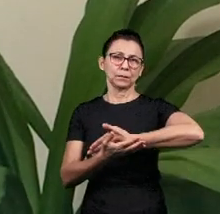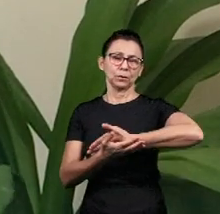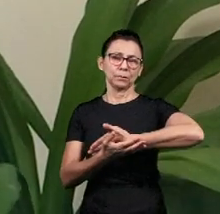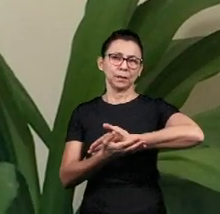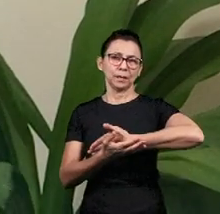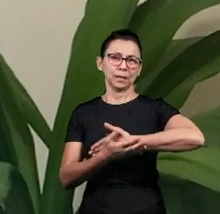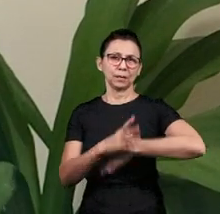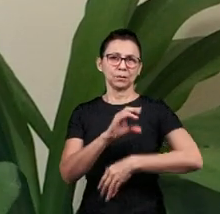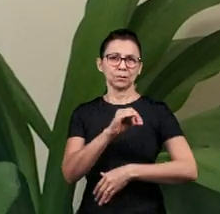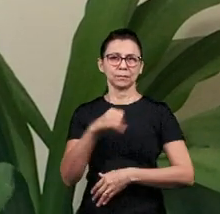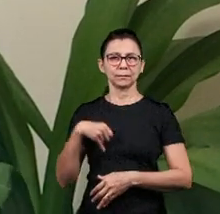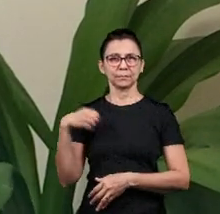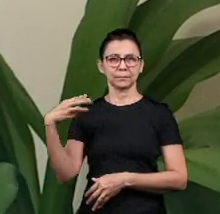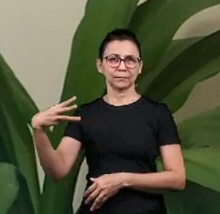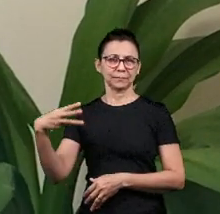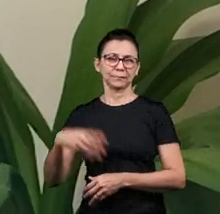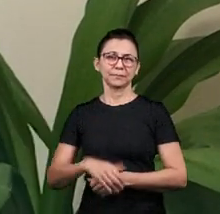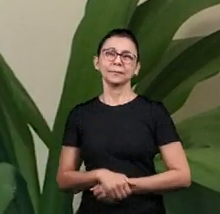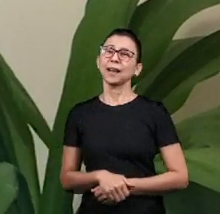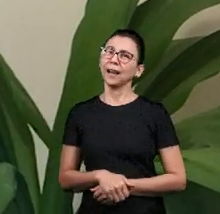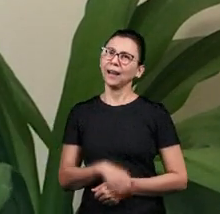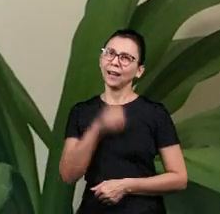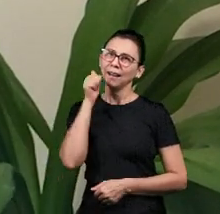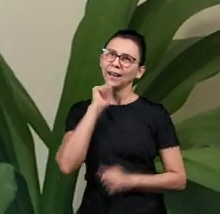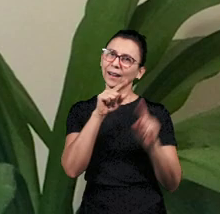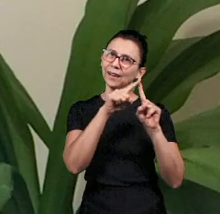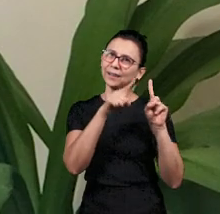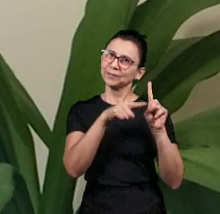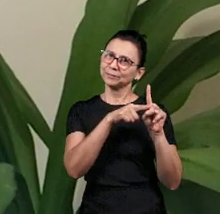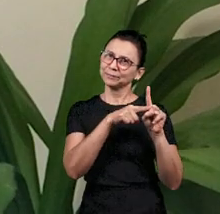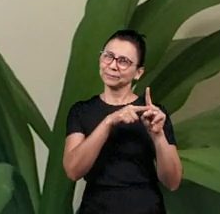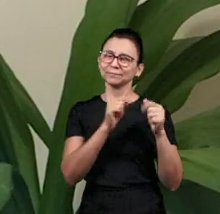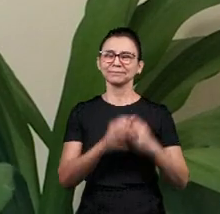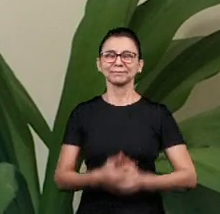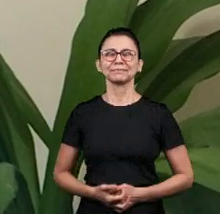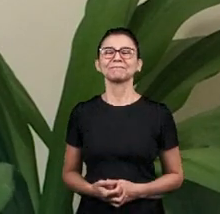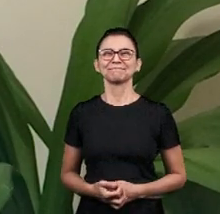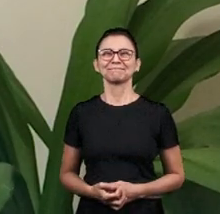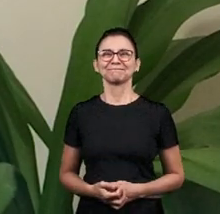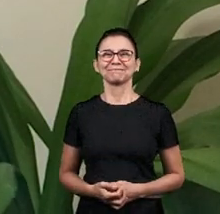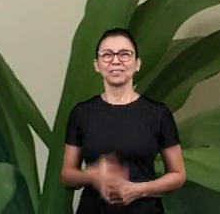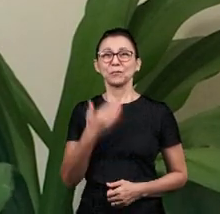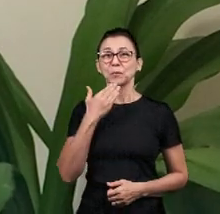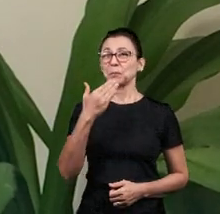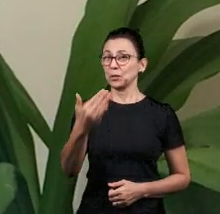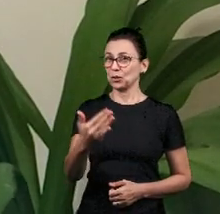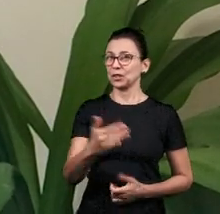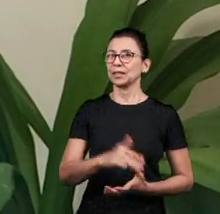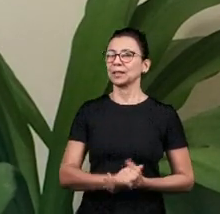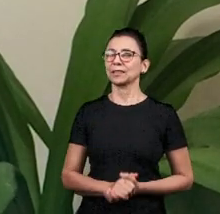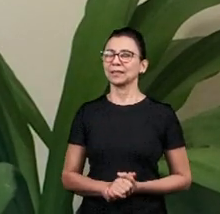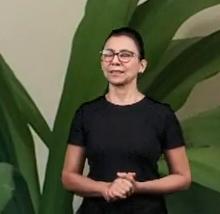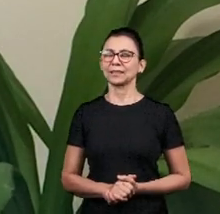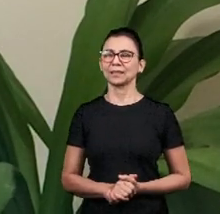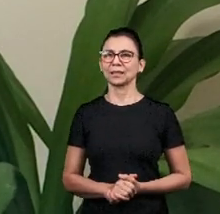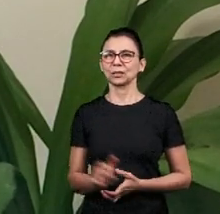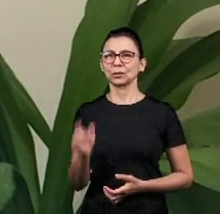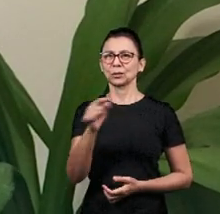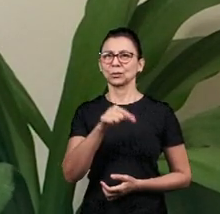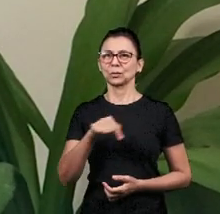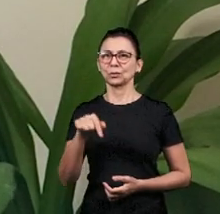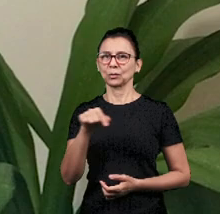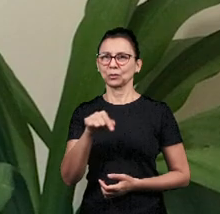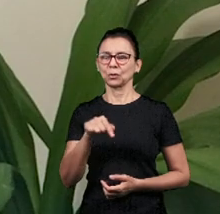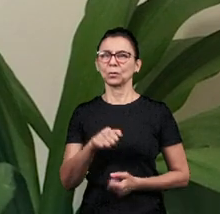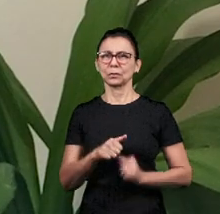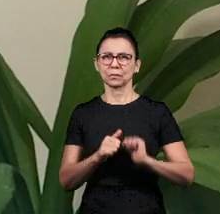0 à 3 ans, et nos sœurs qui sont enceintes. Nous allons demander maintenant que les sœurs et les enfants se mettent en position de recevoir la